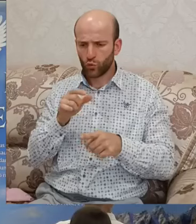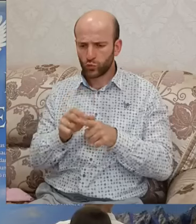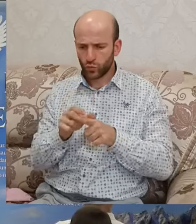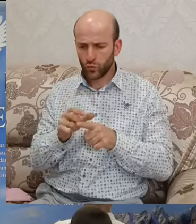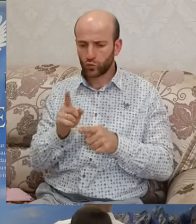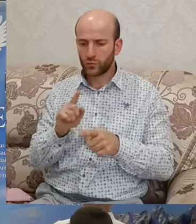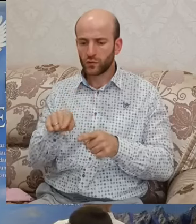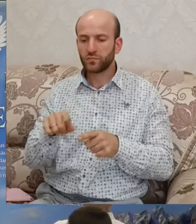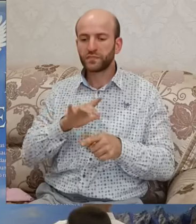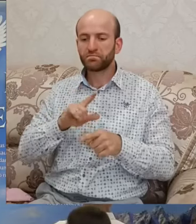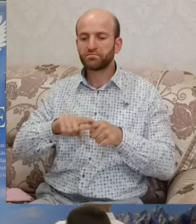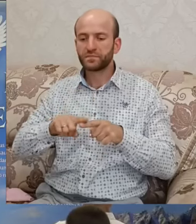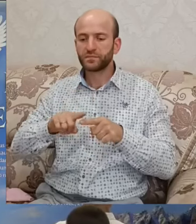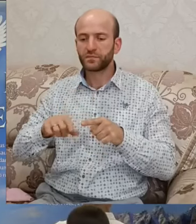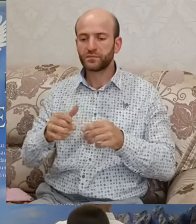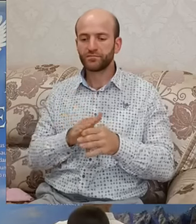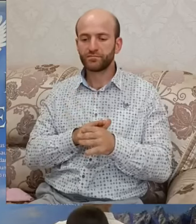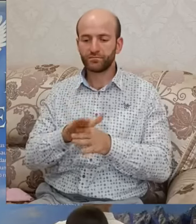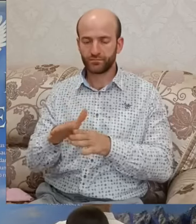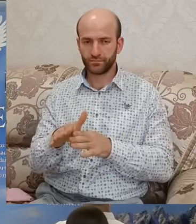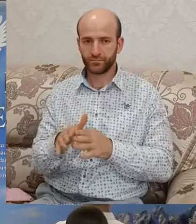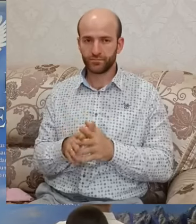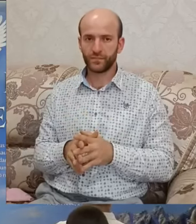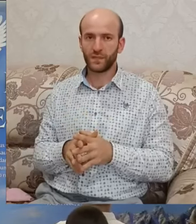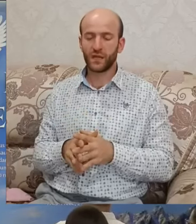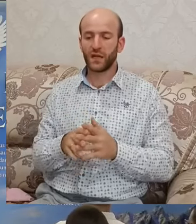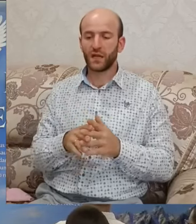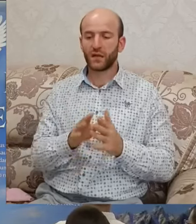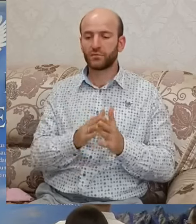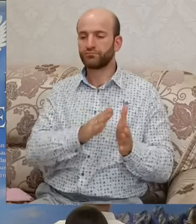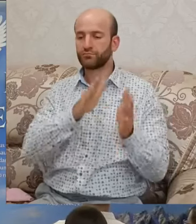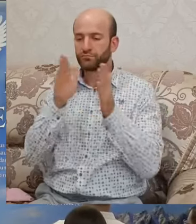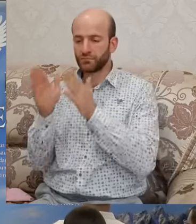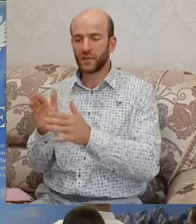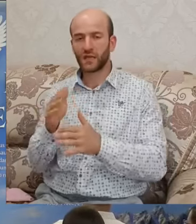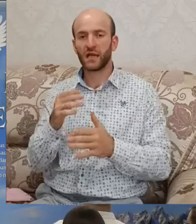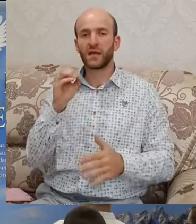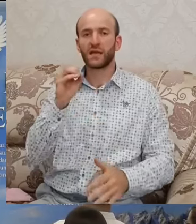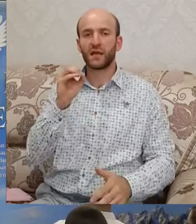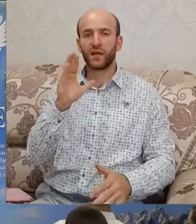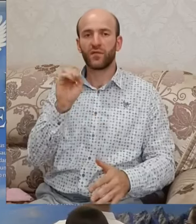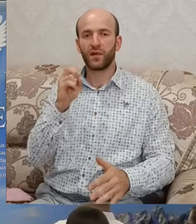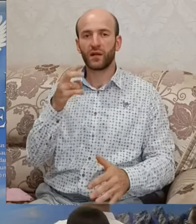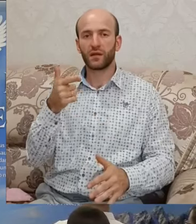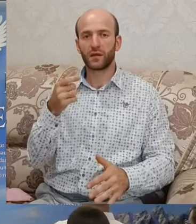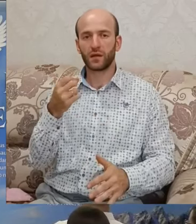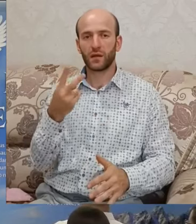исполнилось. Jono Evangelija, 12 skyrius. Евангелие от Иоанна, 12 глава.